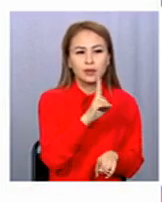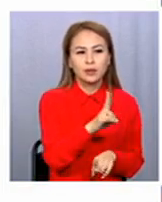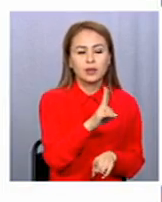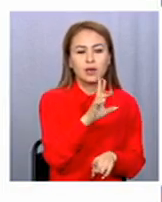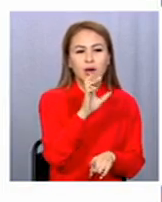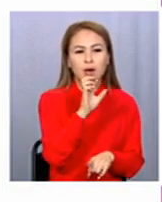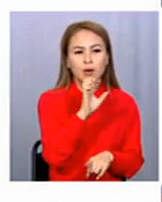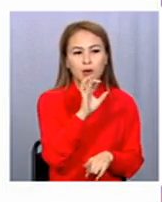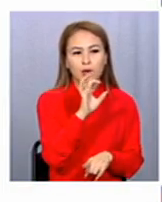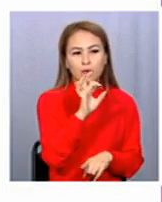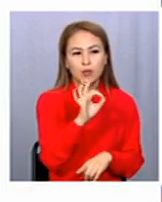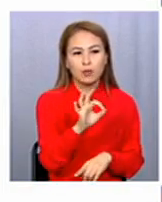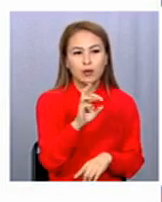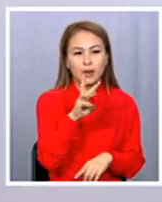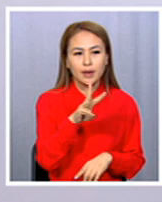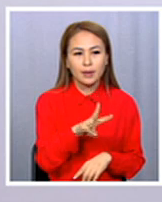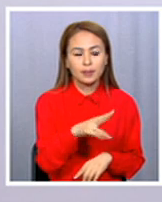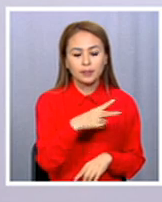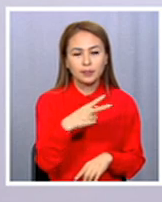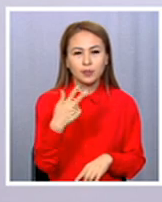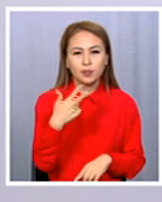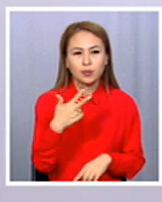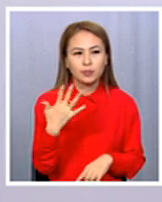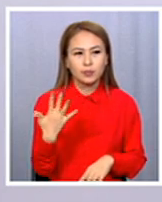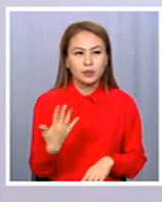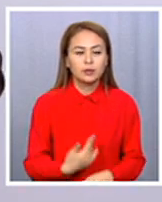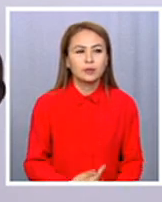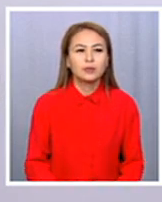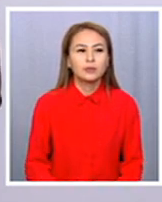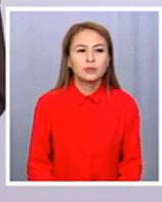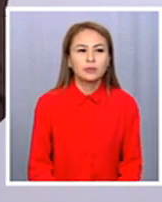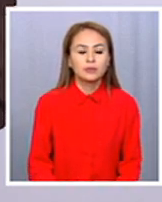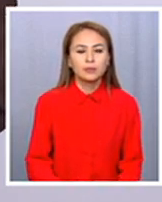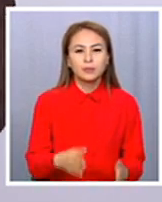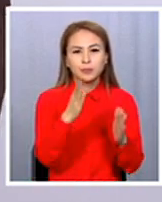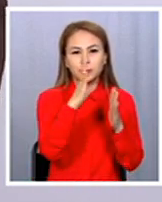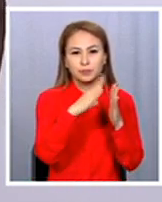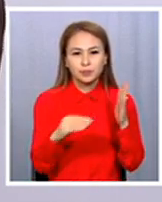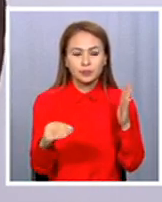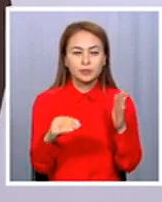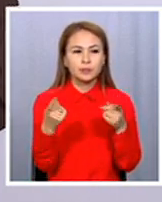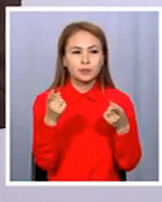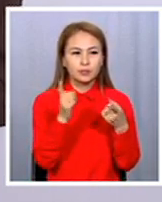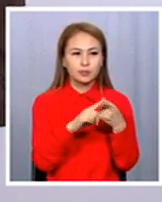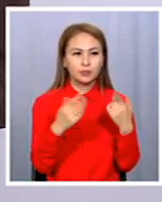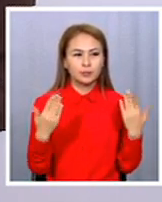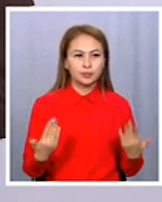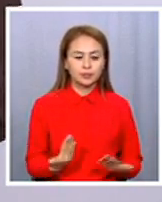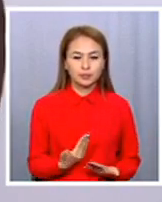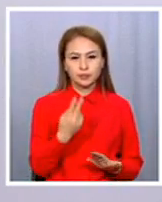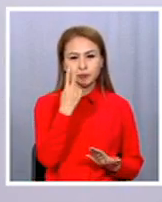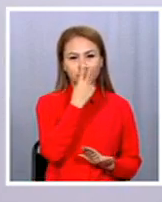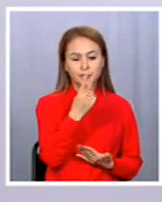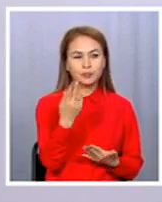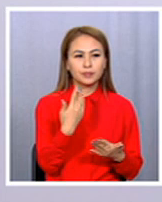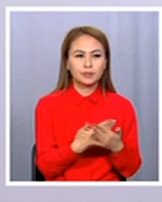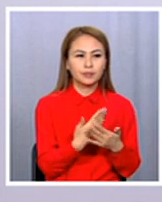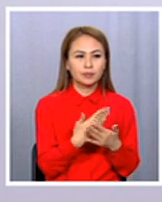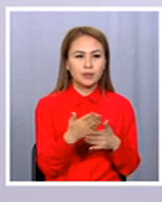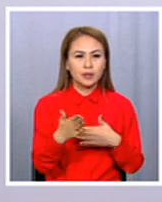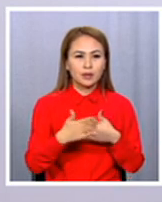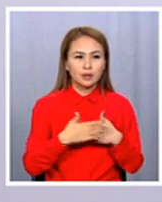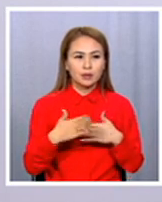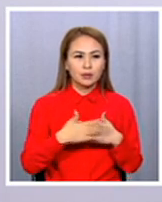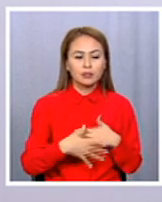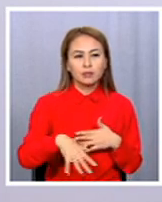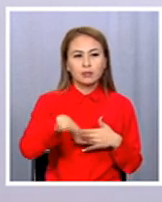бұрышы 35 градус. Ал енді балар, бұрыштарға байланысты өмірден мысал қарастырайық. Мына есіктің